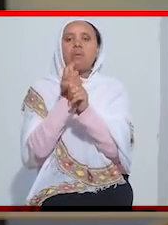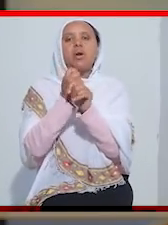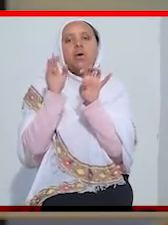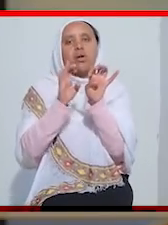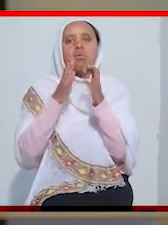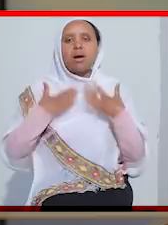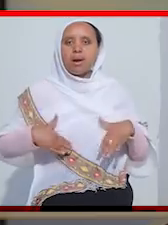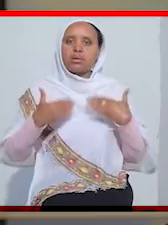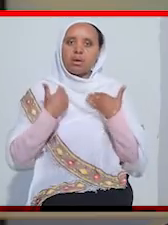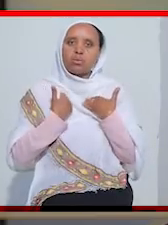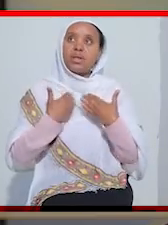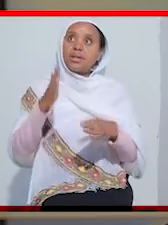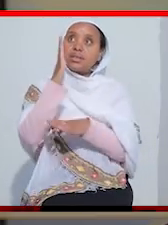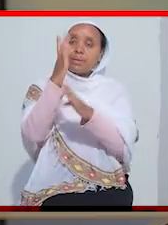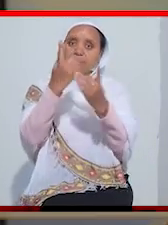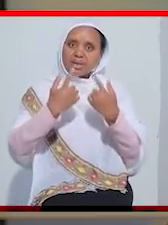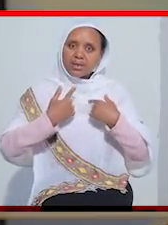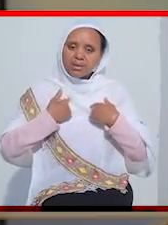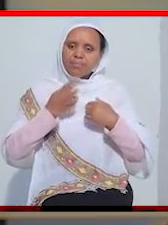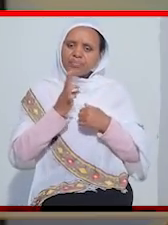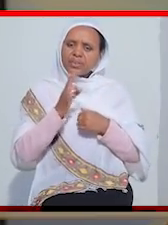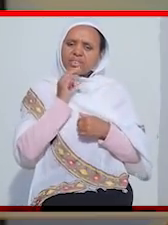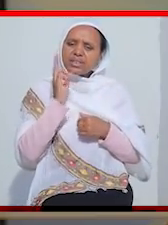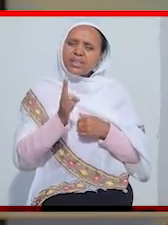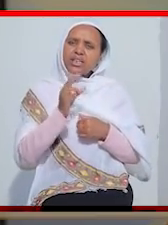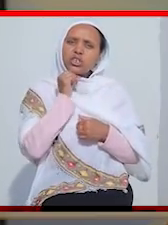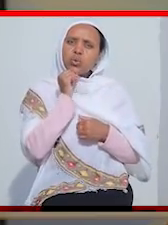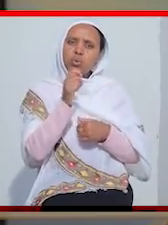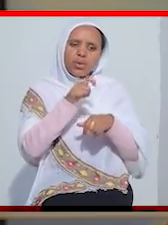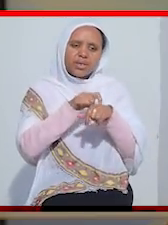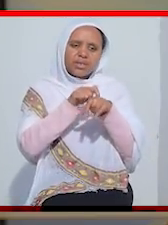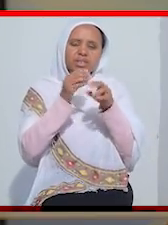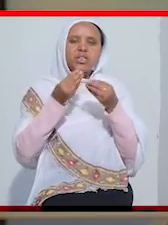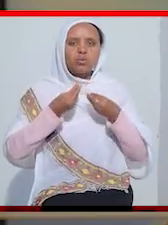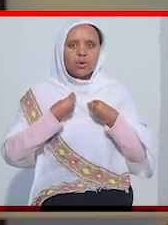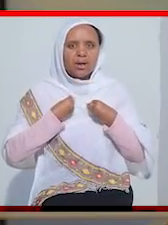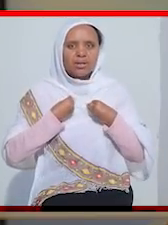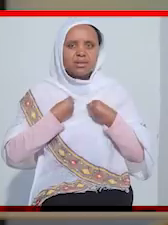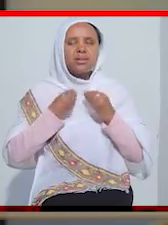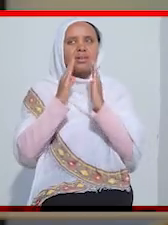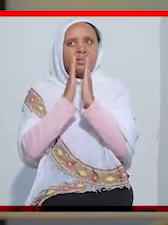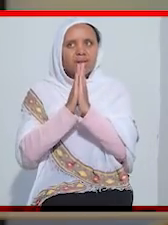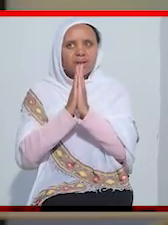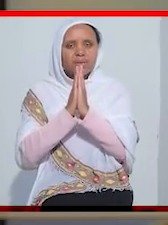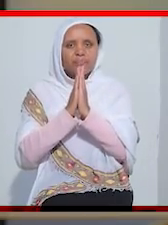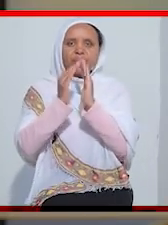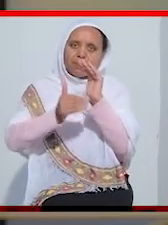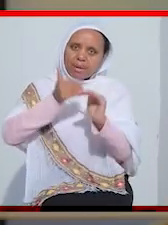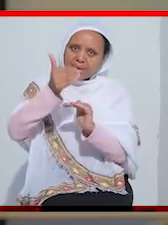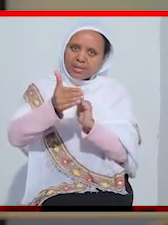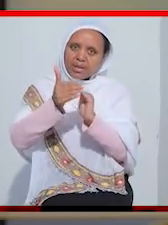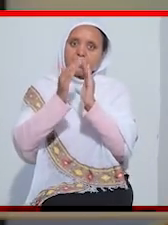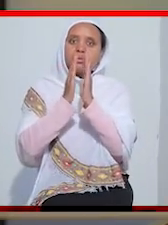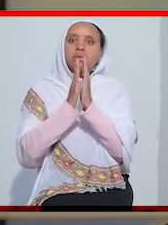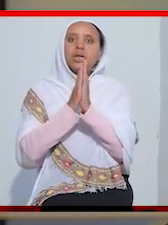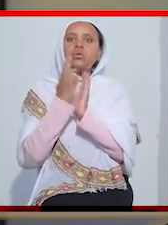ደግሞ ተግባራዊ ያደረጉ አካላት አሉ እና እግዚአብሔር የሚነግረንን ሳንቸኩል ጊዜ ሰጥቶናል። እስቲ